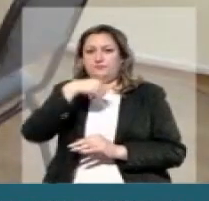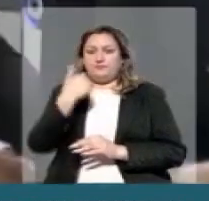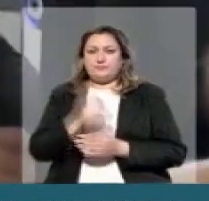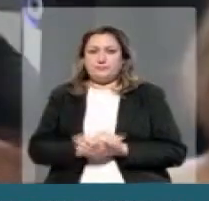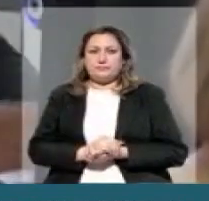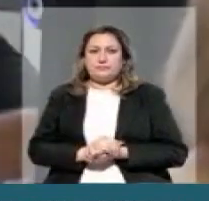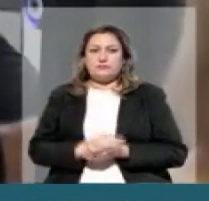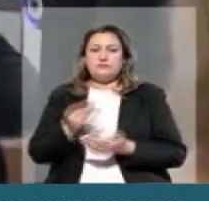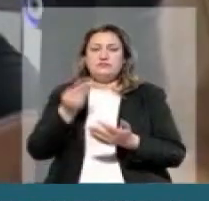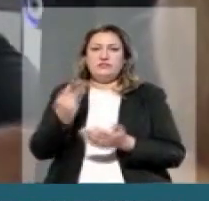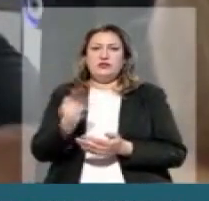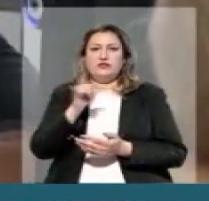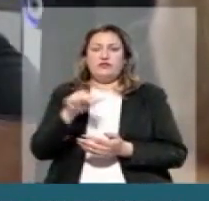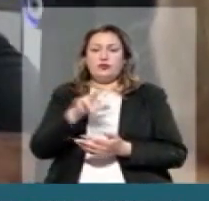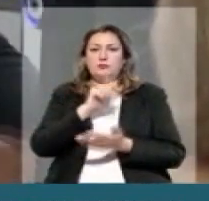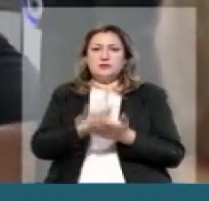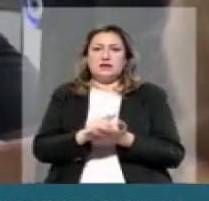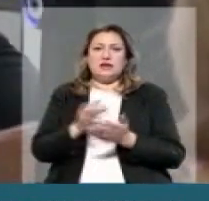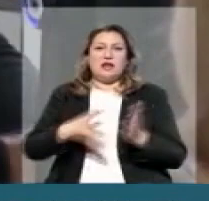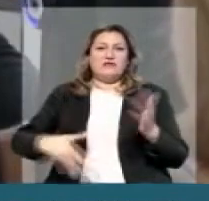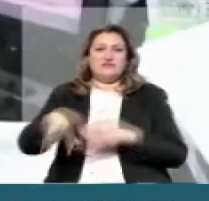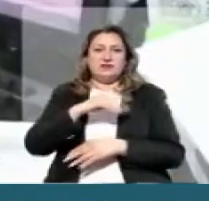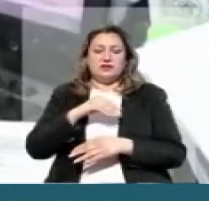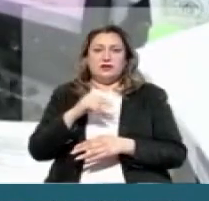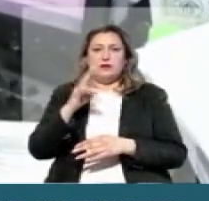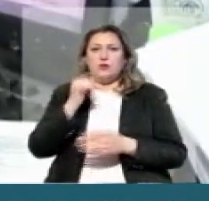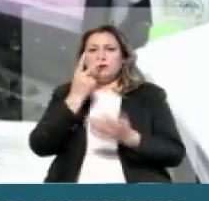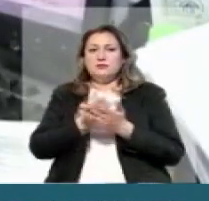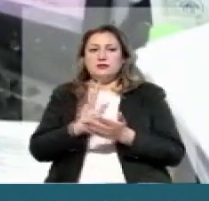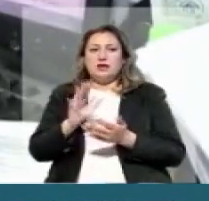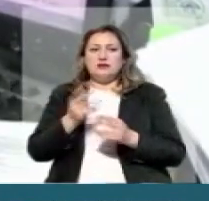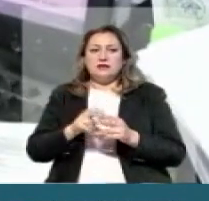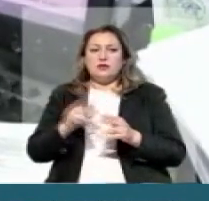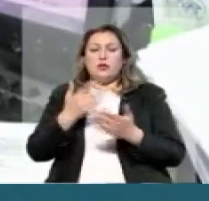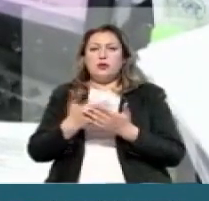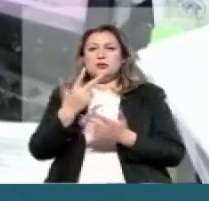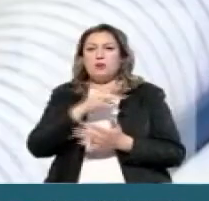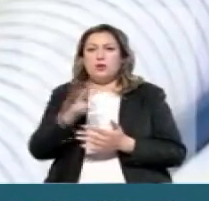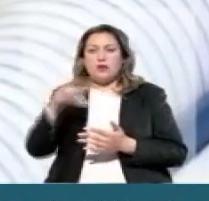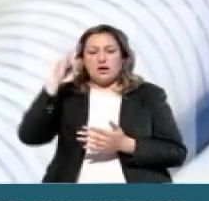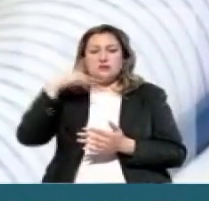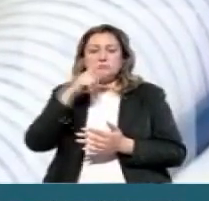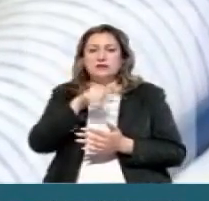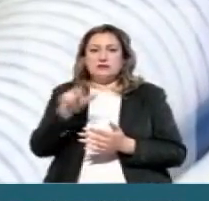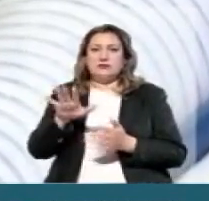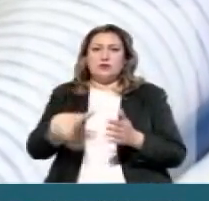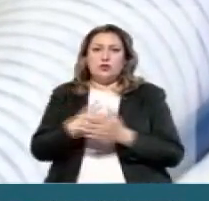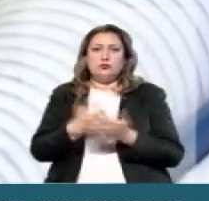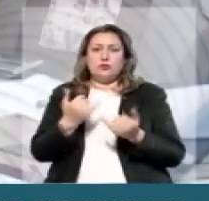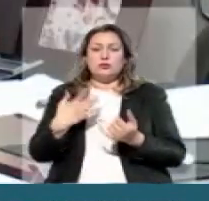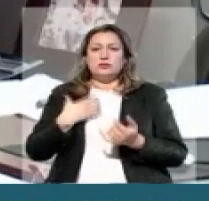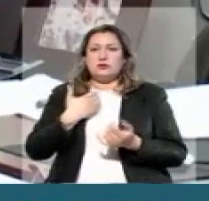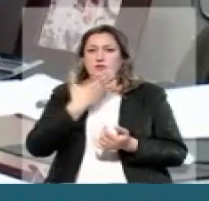бұған қарамастан, шамамен 3 миллионнан астам қазақстандық әлі күнге дейін сақтандырылмаған. Оның 137 мыңы Қостанай облысының